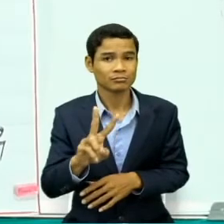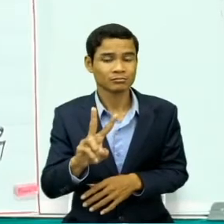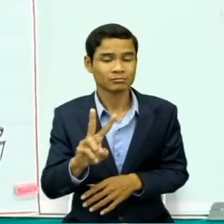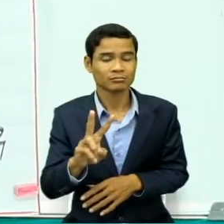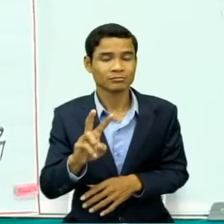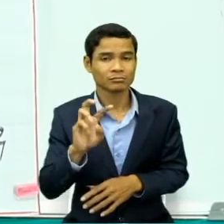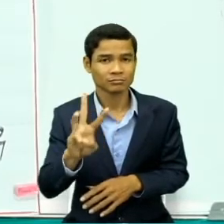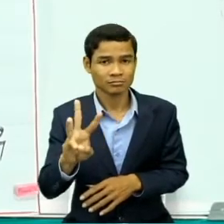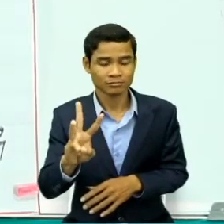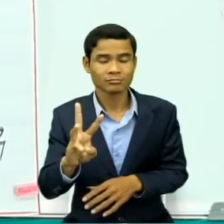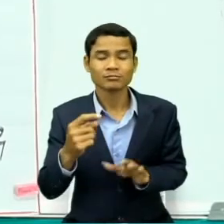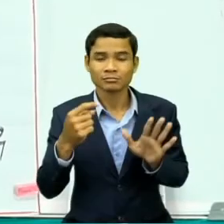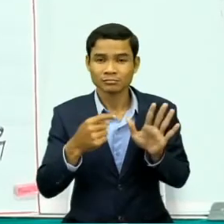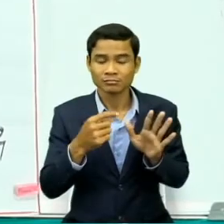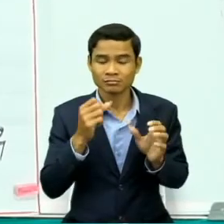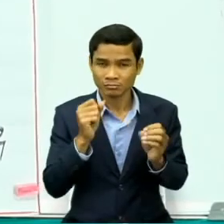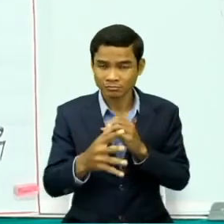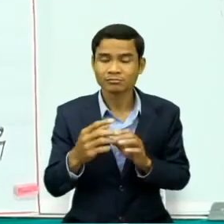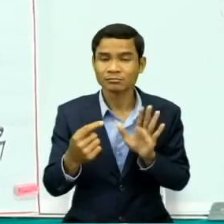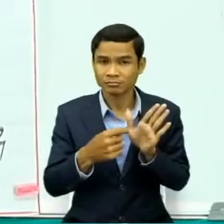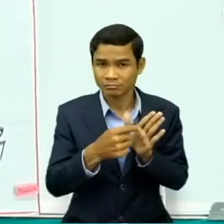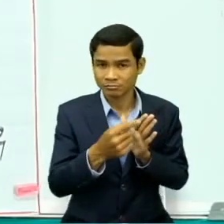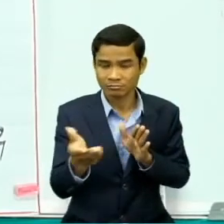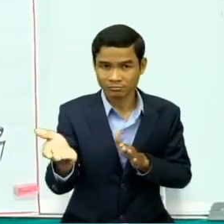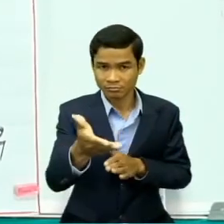1 2 3